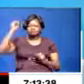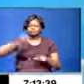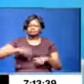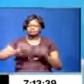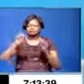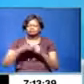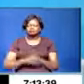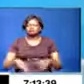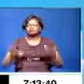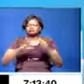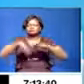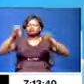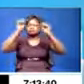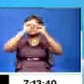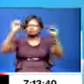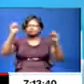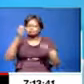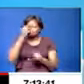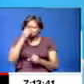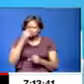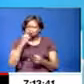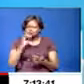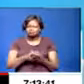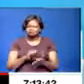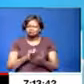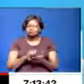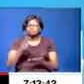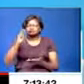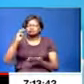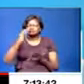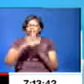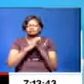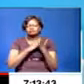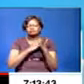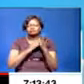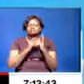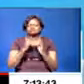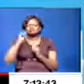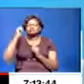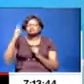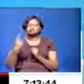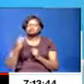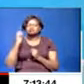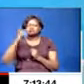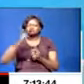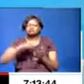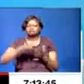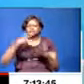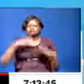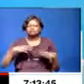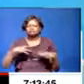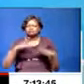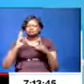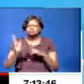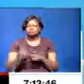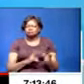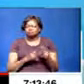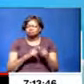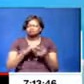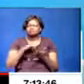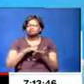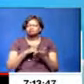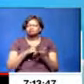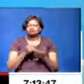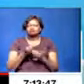Naibu Rais Dr. William Ruto amesema manifesto ya muungano wa Kenya Kwanza itaandikwa na wananchi wa kawaida na itajumuisha suluhu